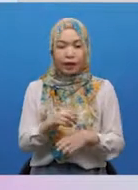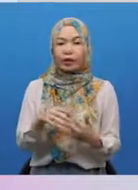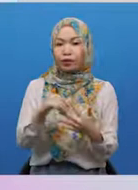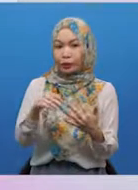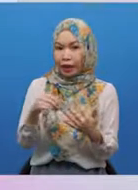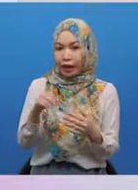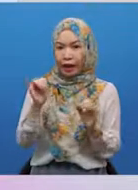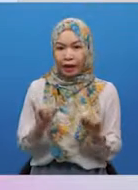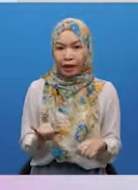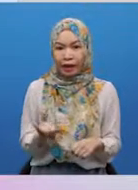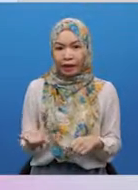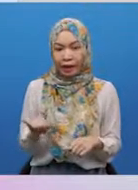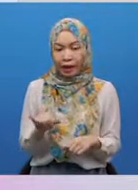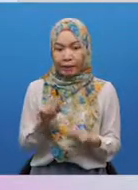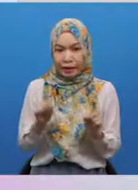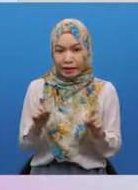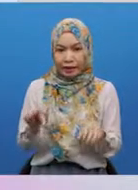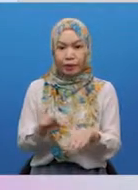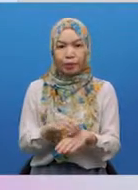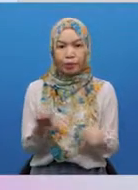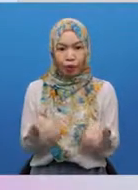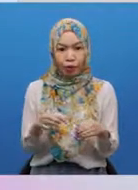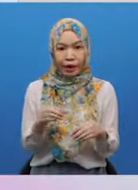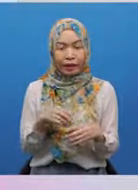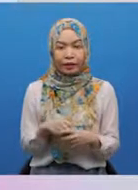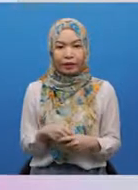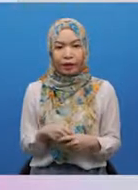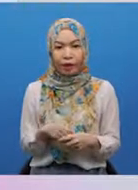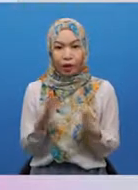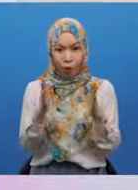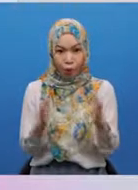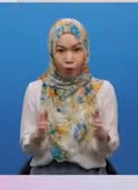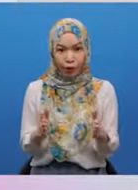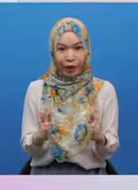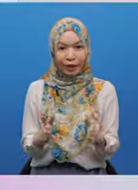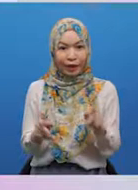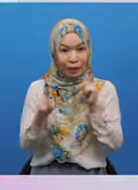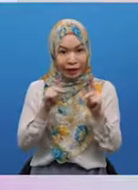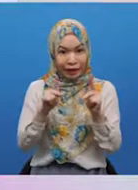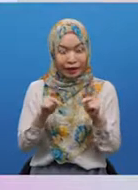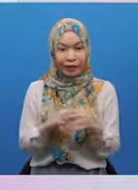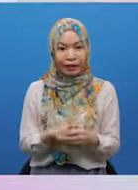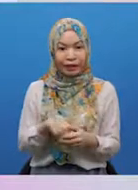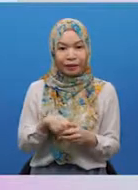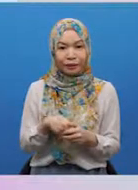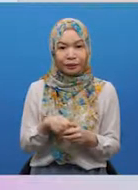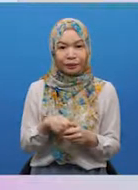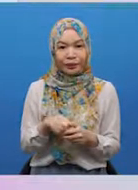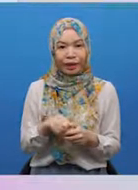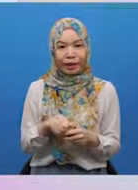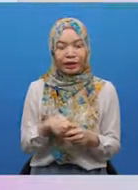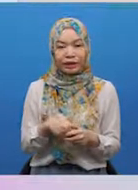oleh penutur dengan pertimbangan terhadap situasi tertentu, konteks budaya